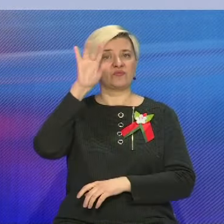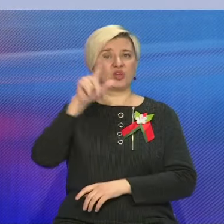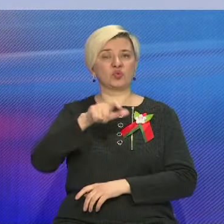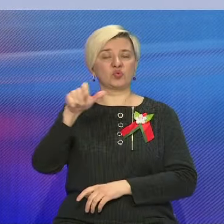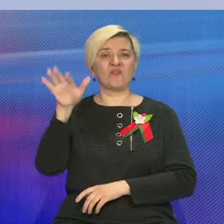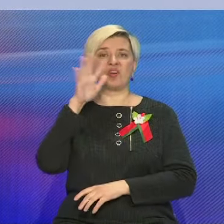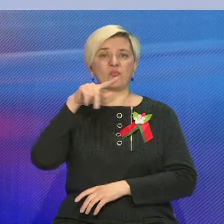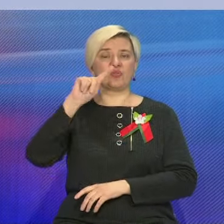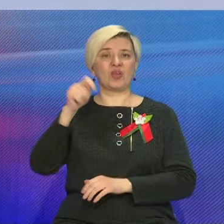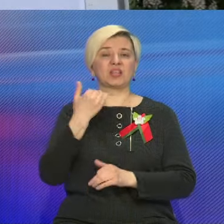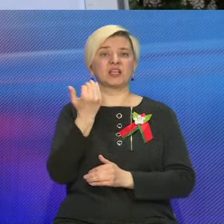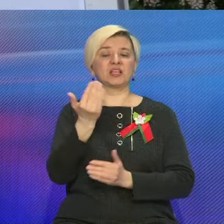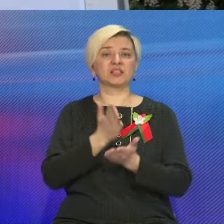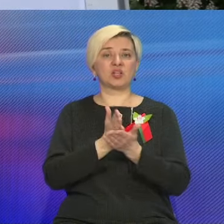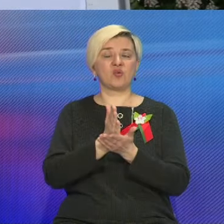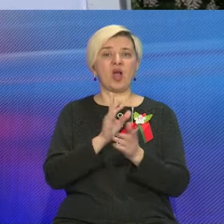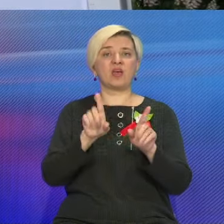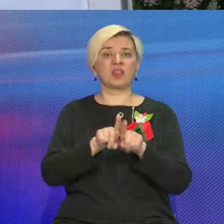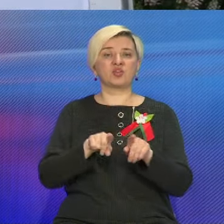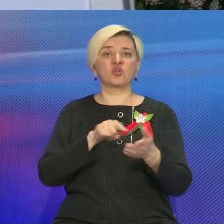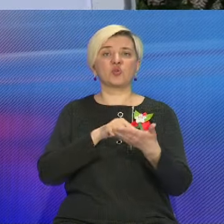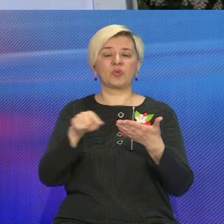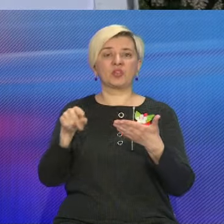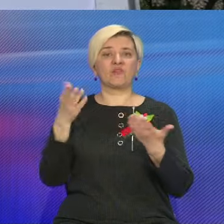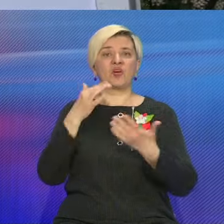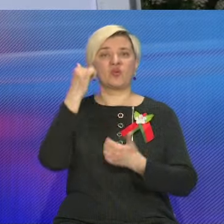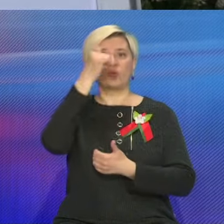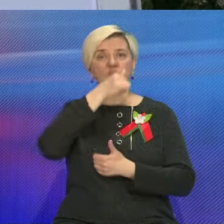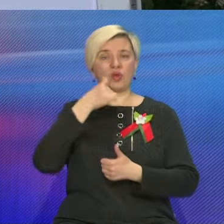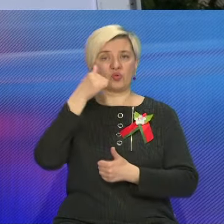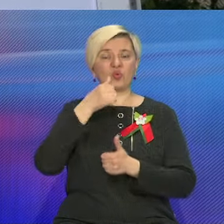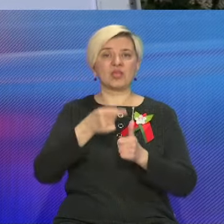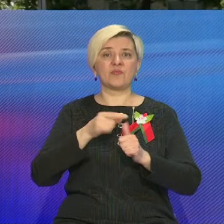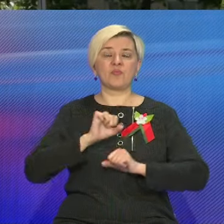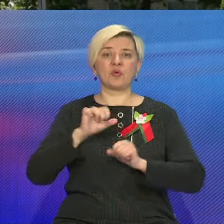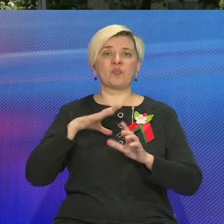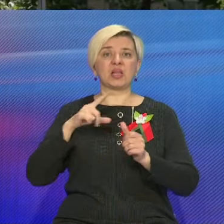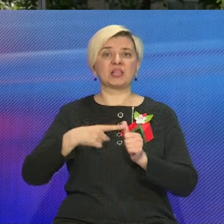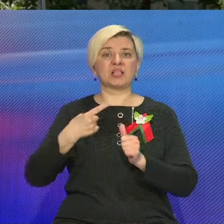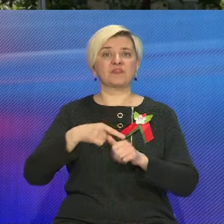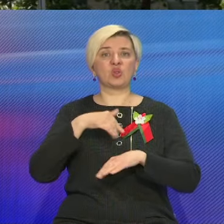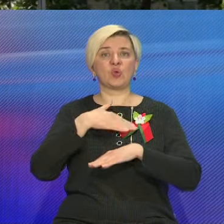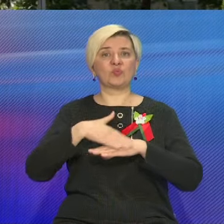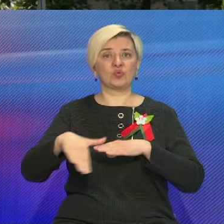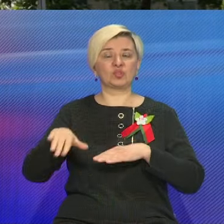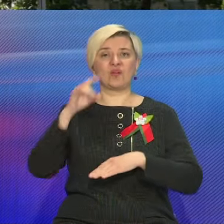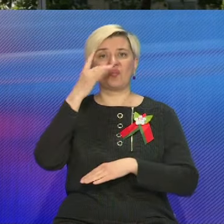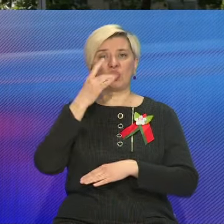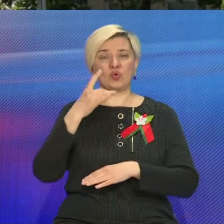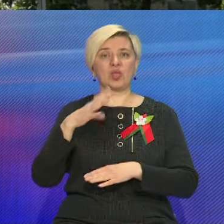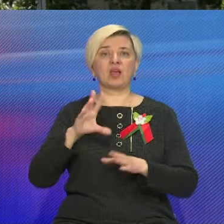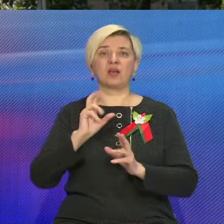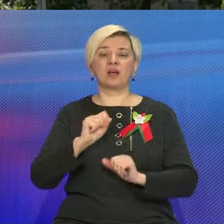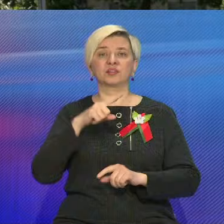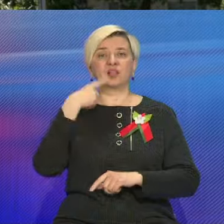их заслуги. А так само позначено, у яким годе именем героя была названа улица у Гродні. Як означили у